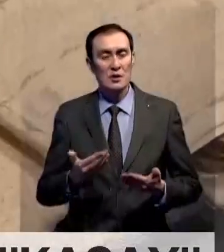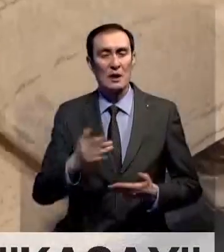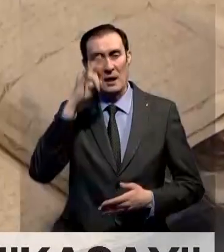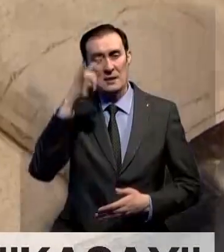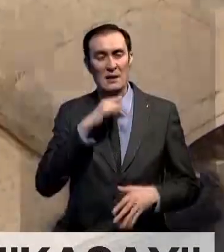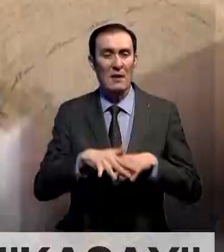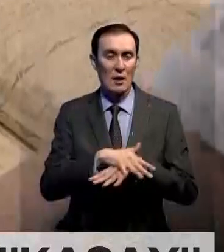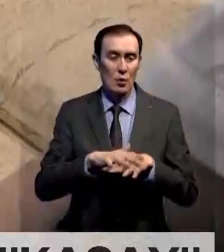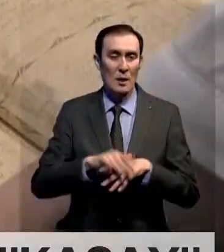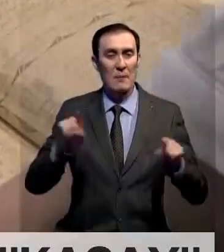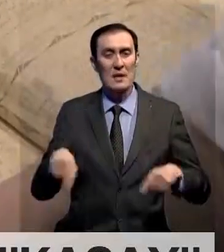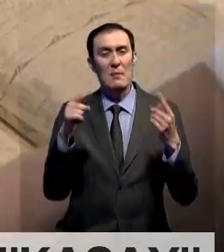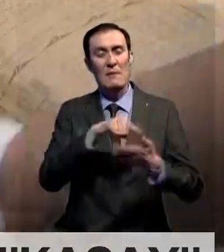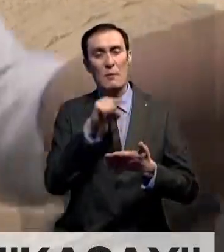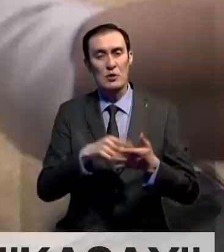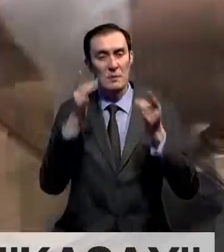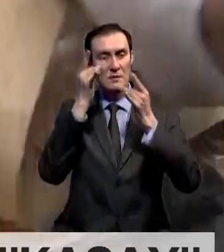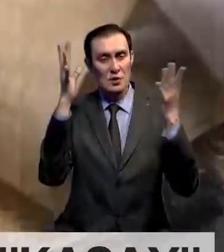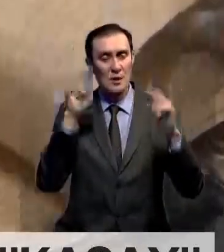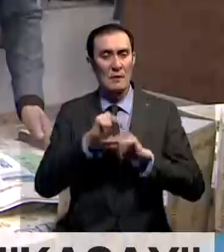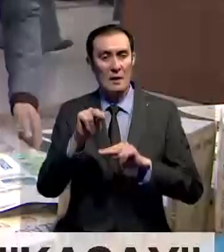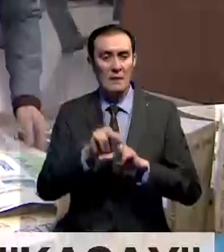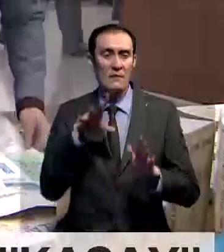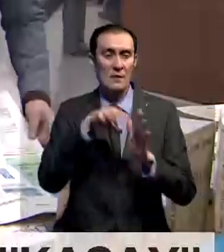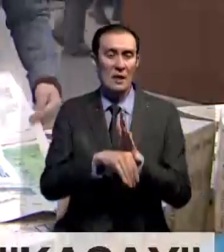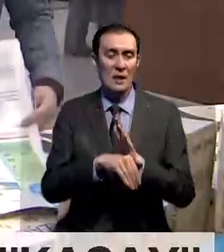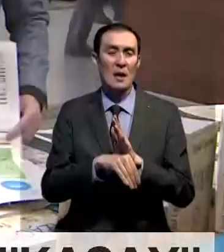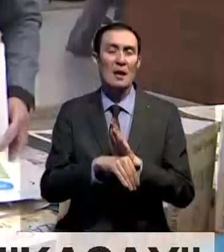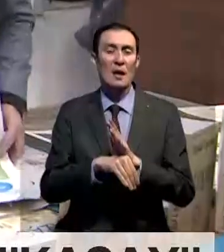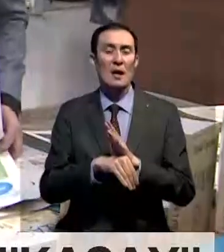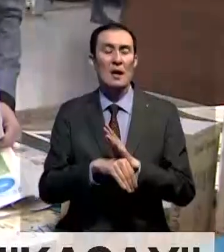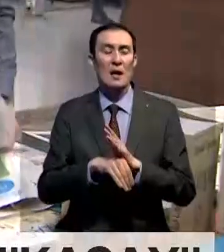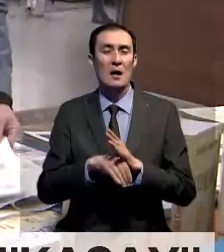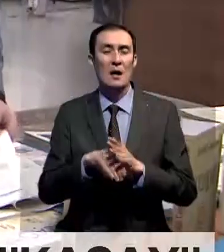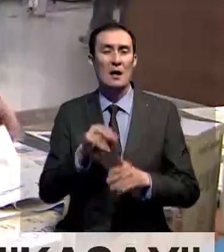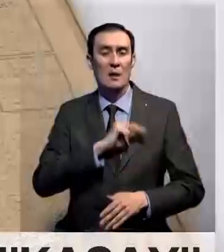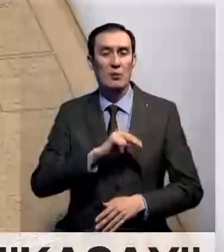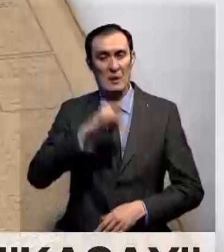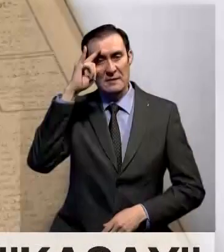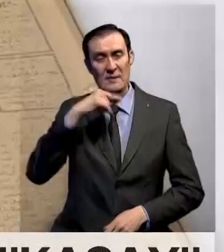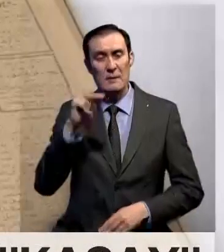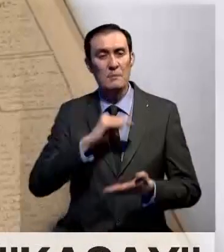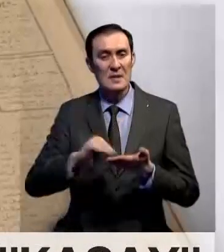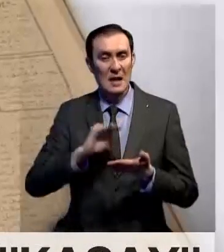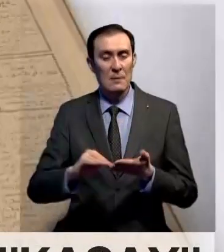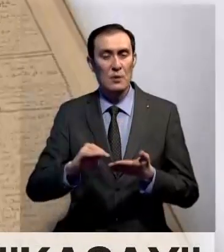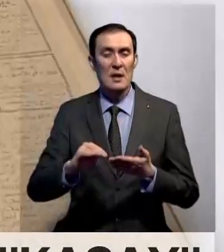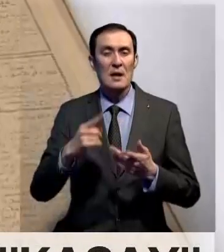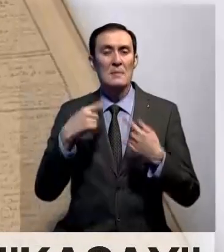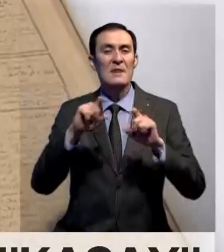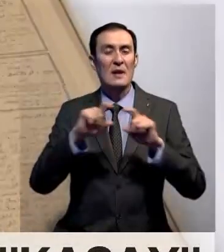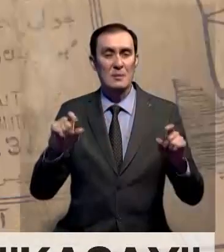жизни казахского народа, поднимали вопросы просвещения и внедрения в дело производства казахского языка. Однако писали авторы под